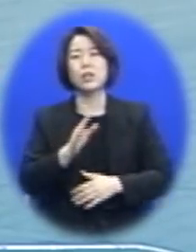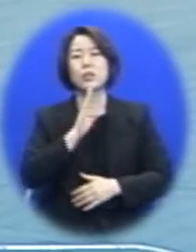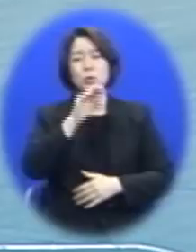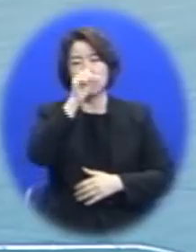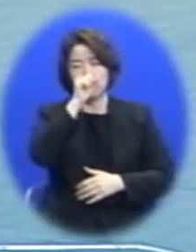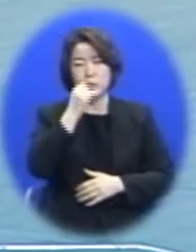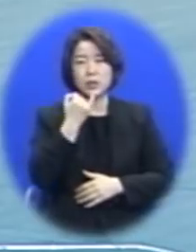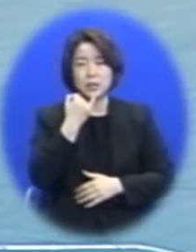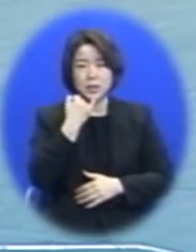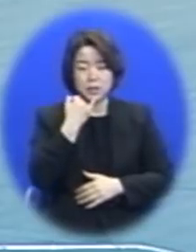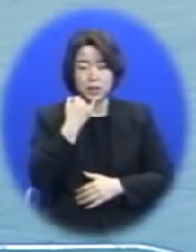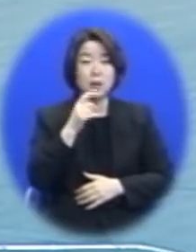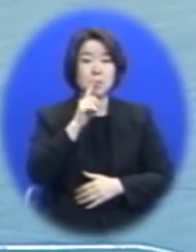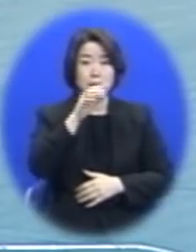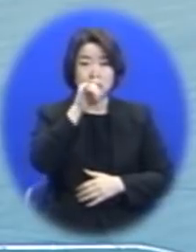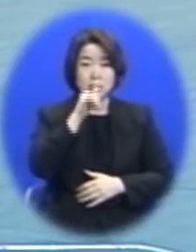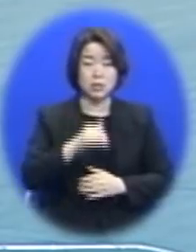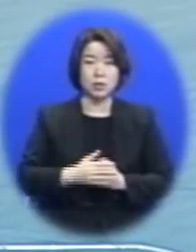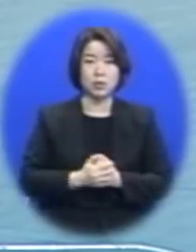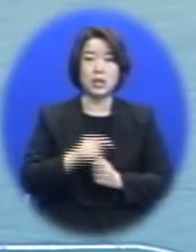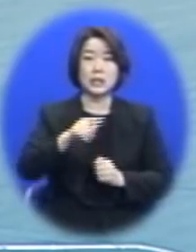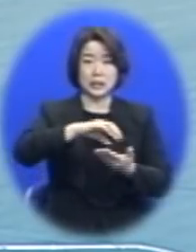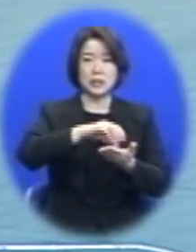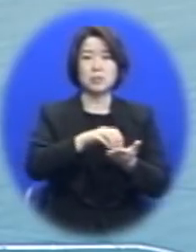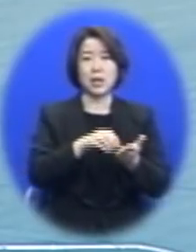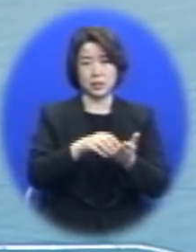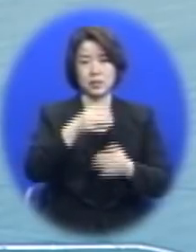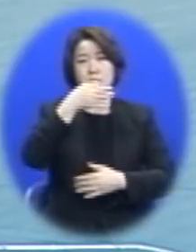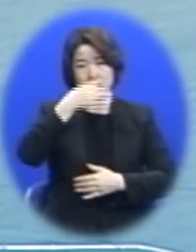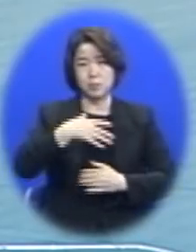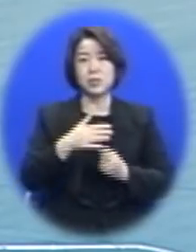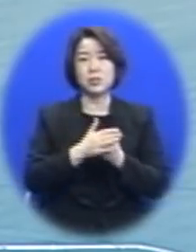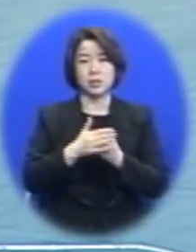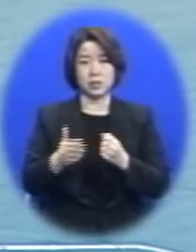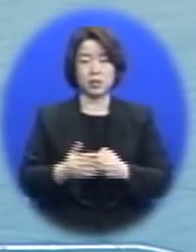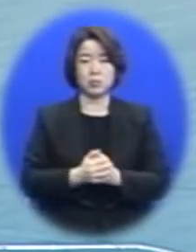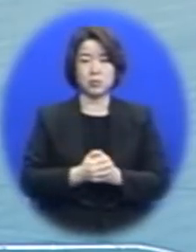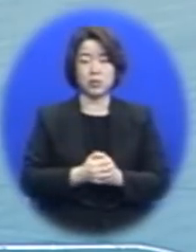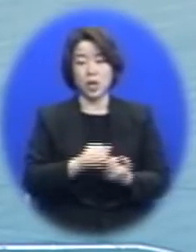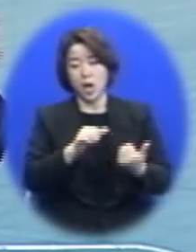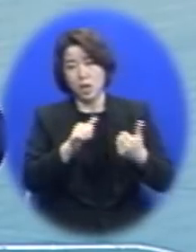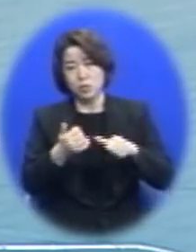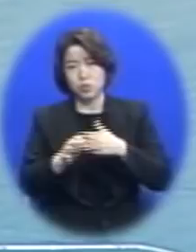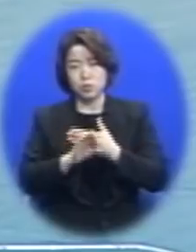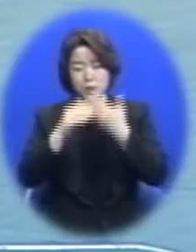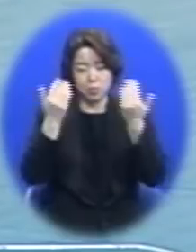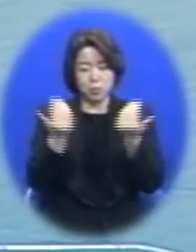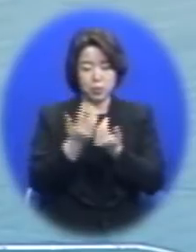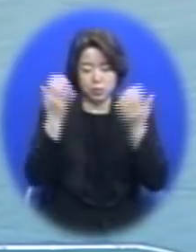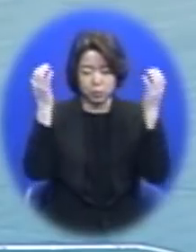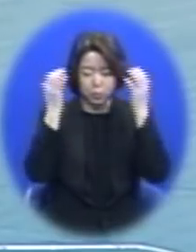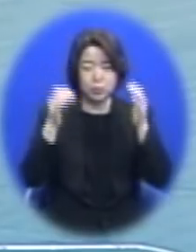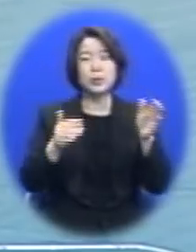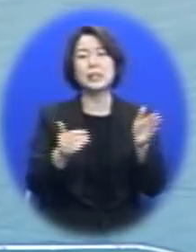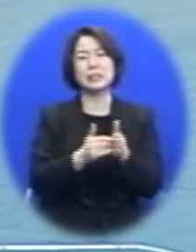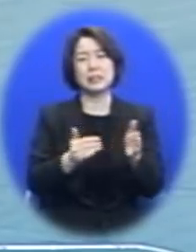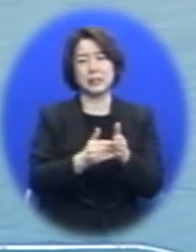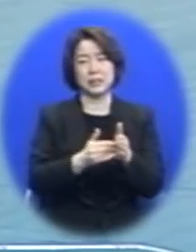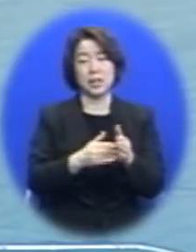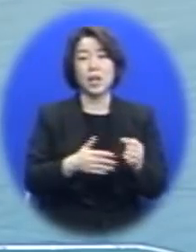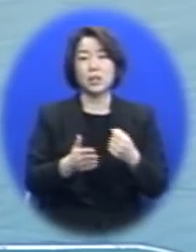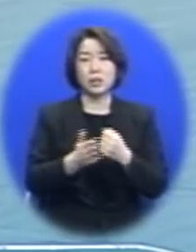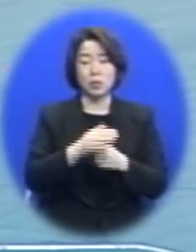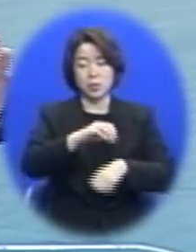하기도 합니다 그만큼 힘들다는 거 죠 종 능을 죽으면 모든 고통이 끝나니까 차라리 죽고